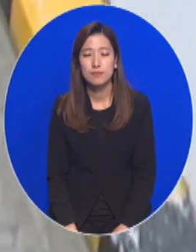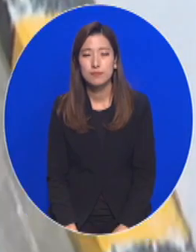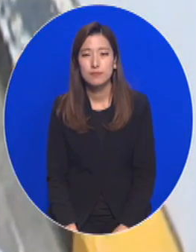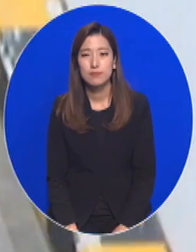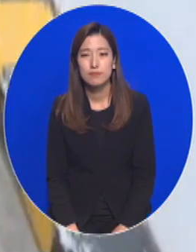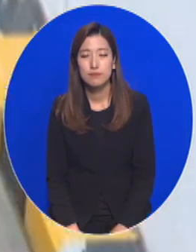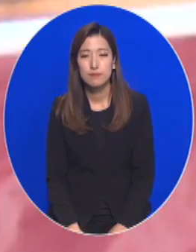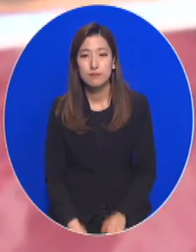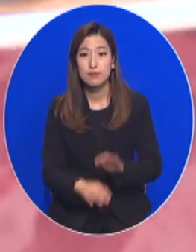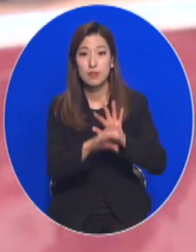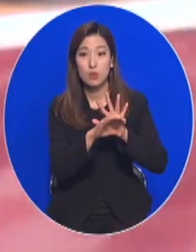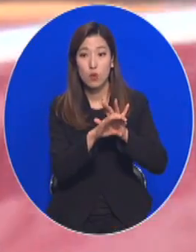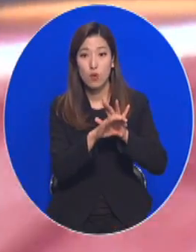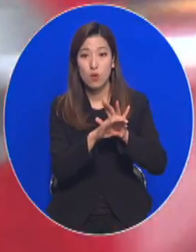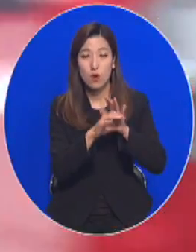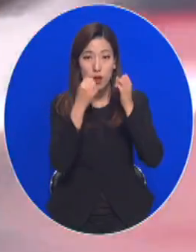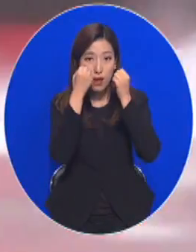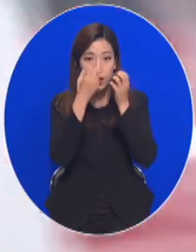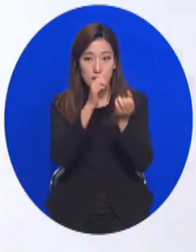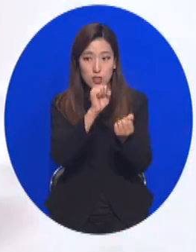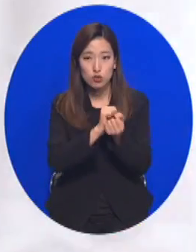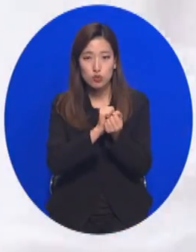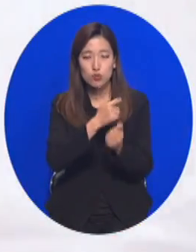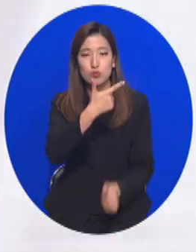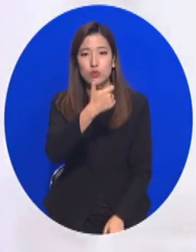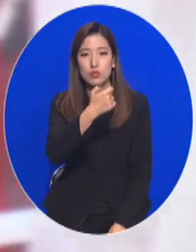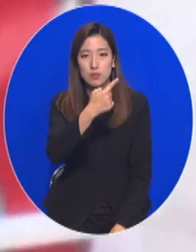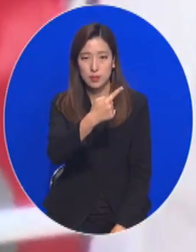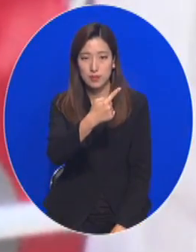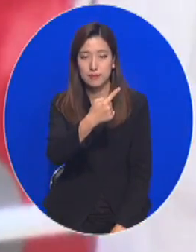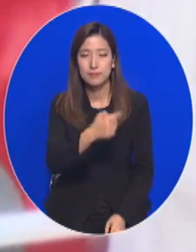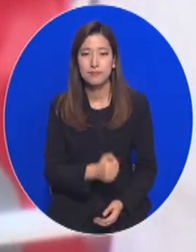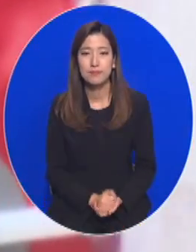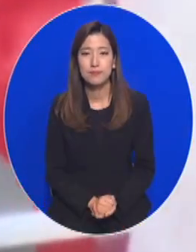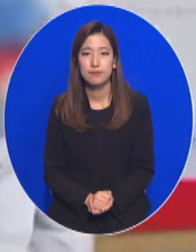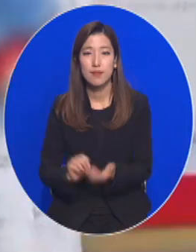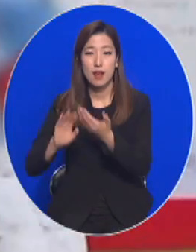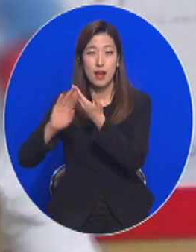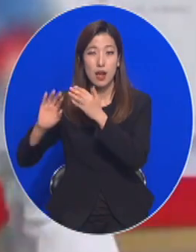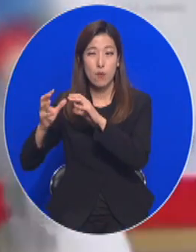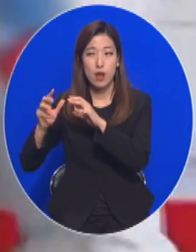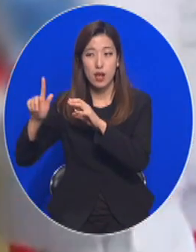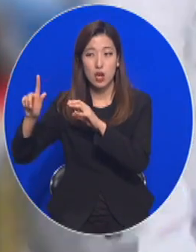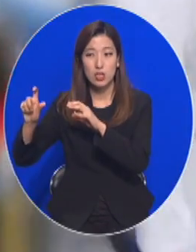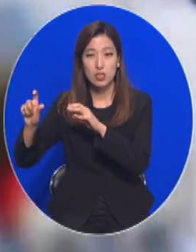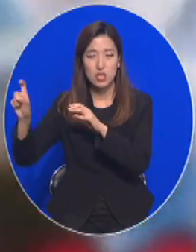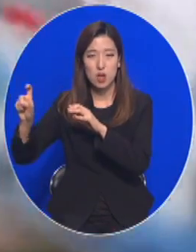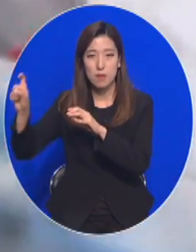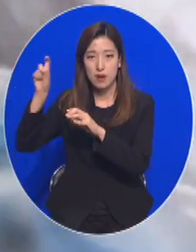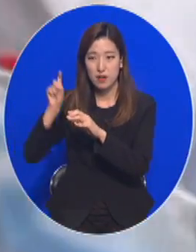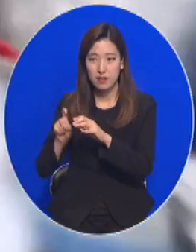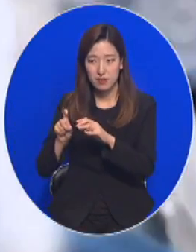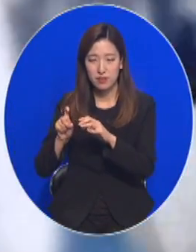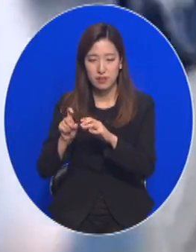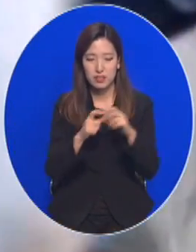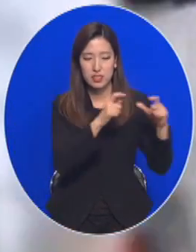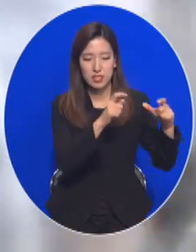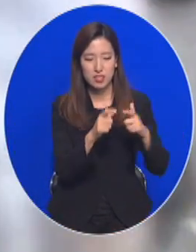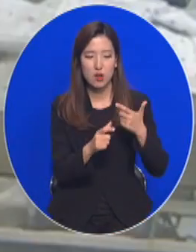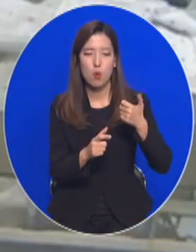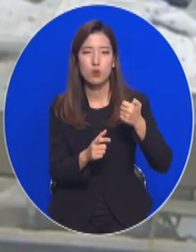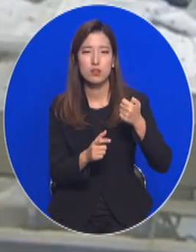신규 확진 전에는 모두 61명 입니다 9개 유임 10명 지역 발생 51 명으로 집계 도